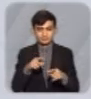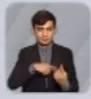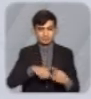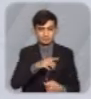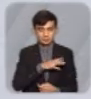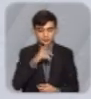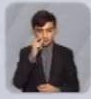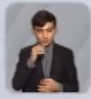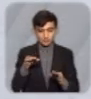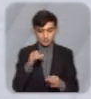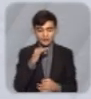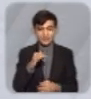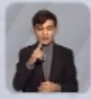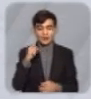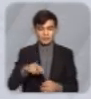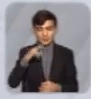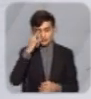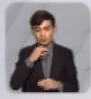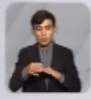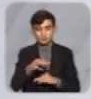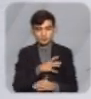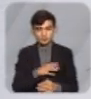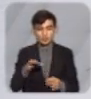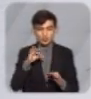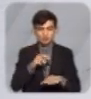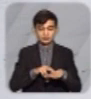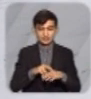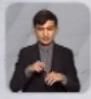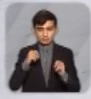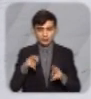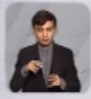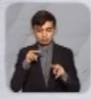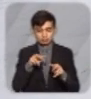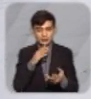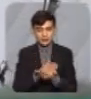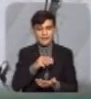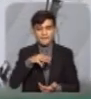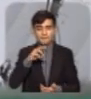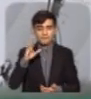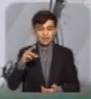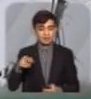департаменте полиции Западно-Казахстанской области сообщили, что это дело на особом контроле у МВД.